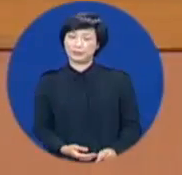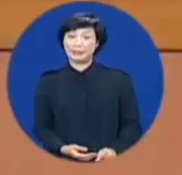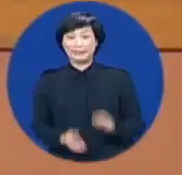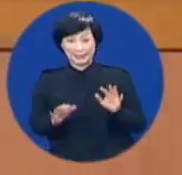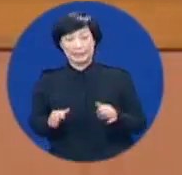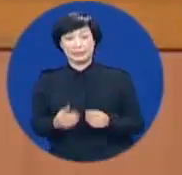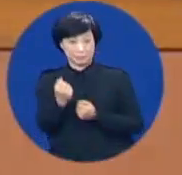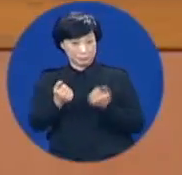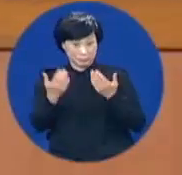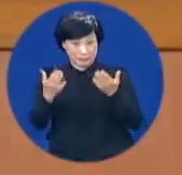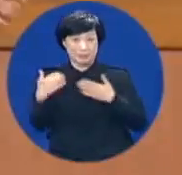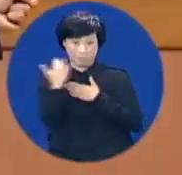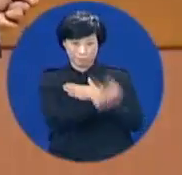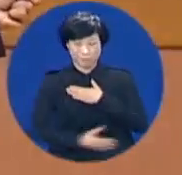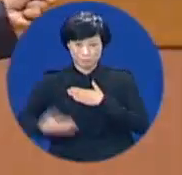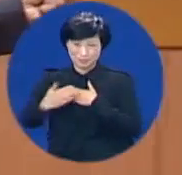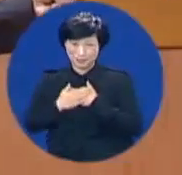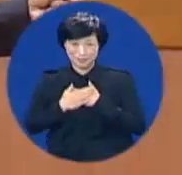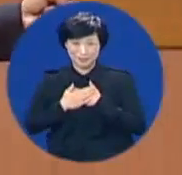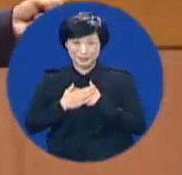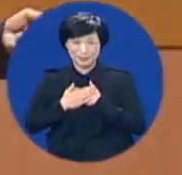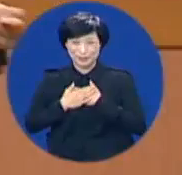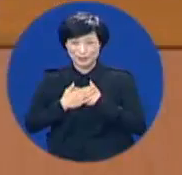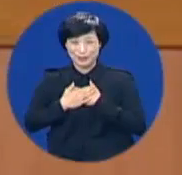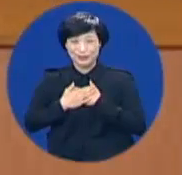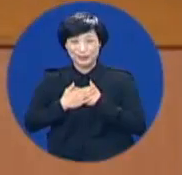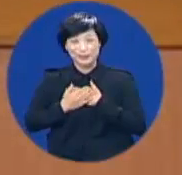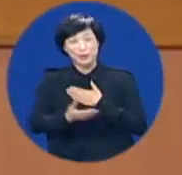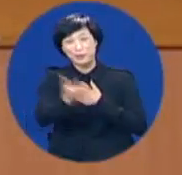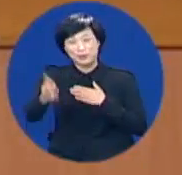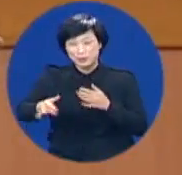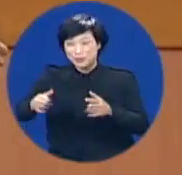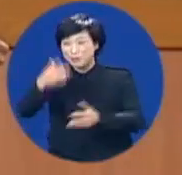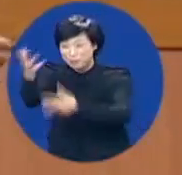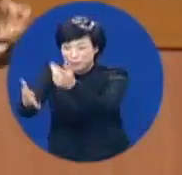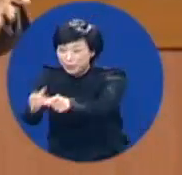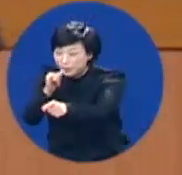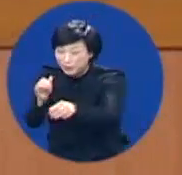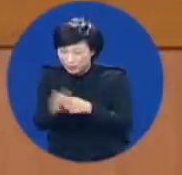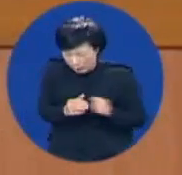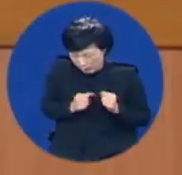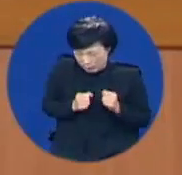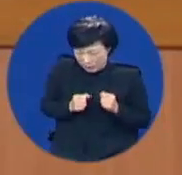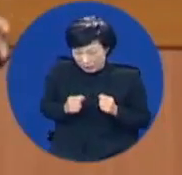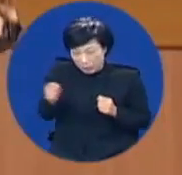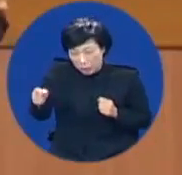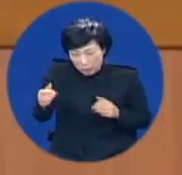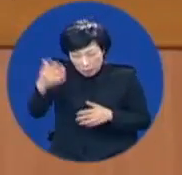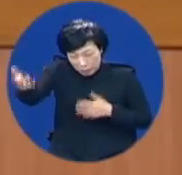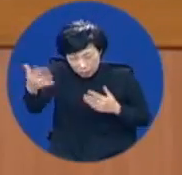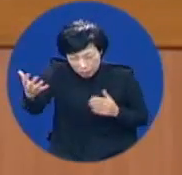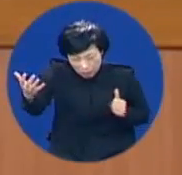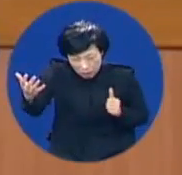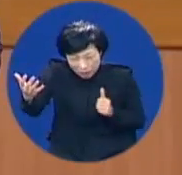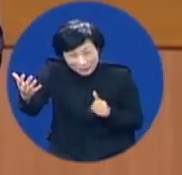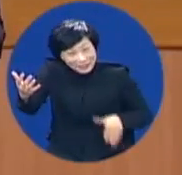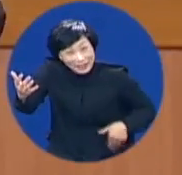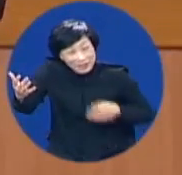육체는 불에 담은 뜨거워요. 그리고 타요. 죽어요.